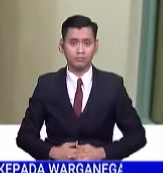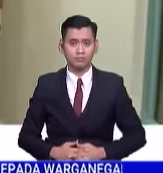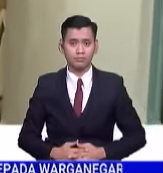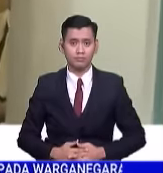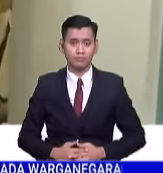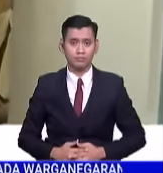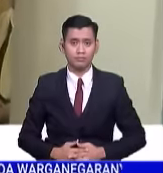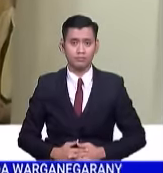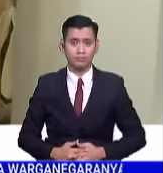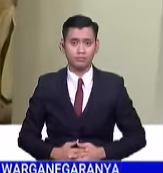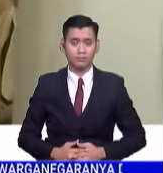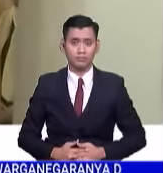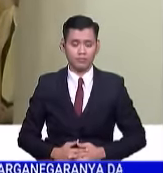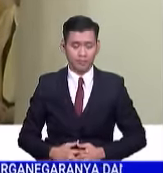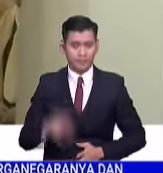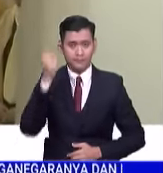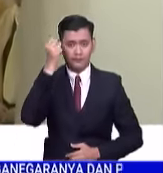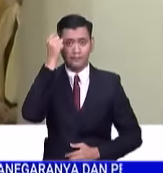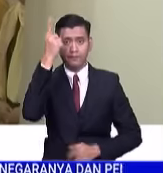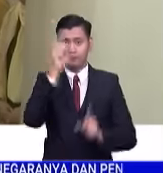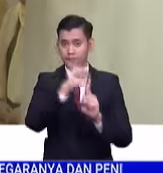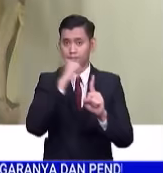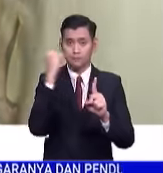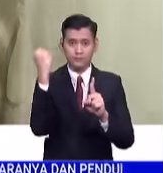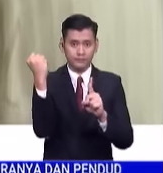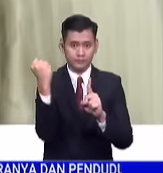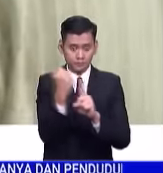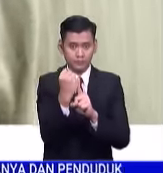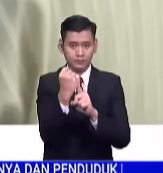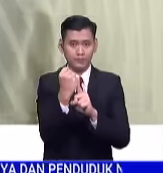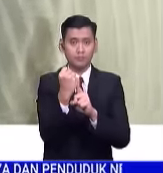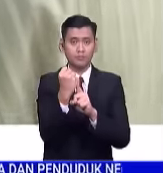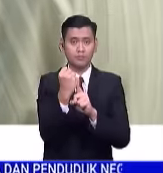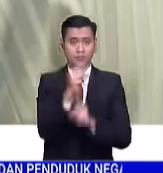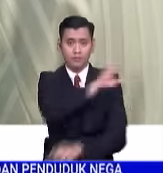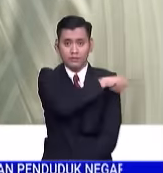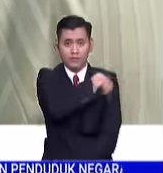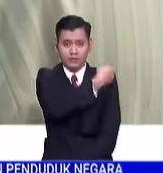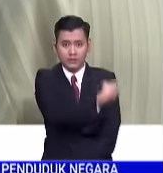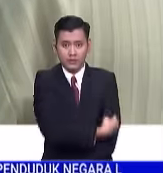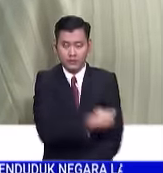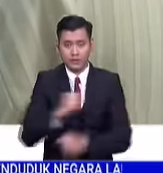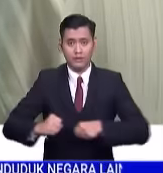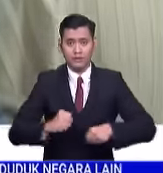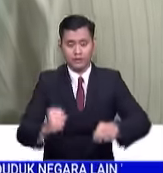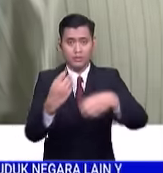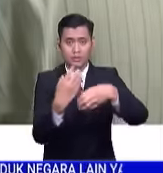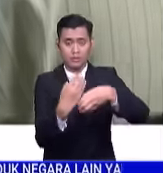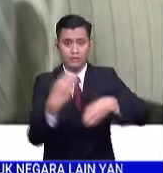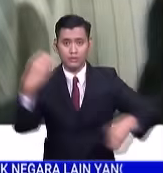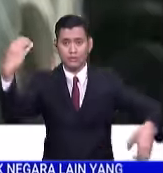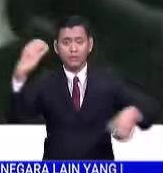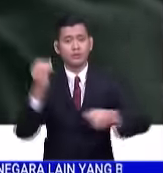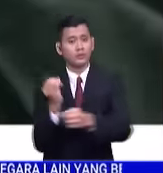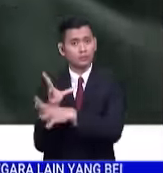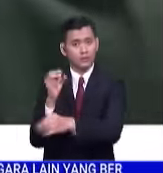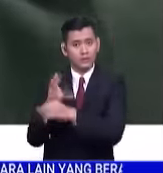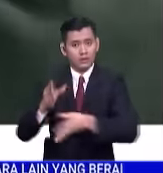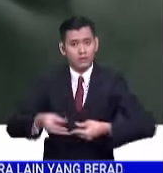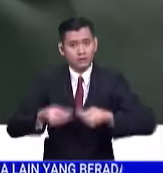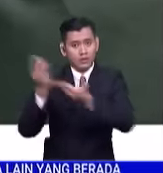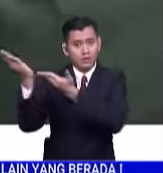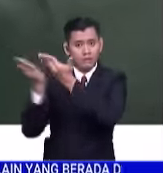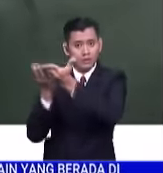COVID-19. Memahami keadaan itu, Hospital Sungai Buloh berusaha memberikan khidmat terbaik